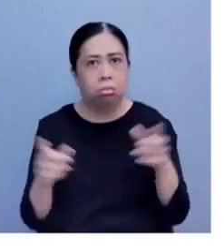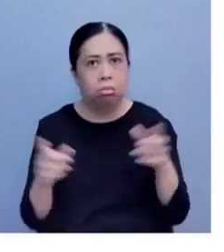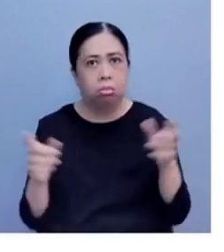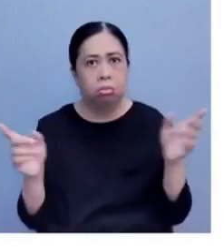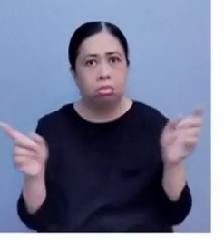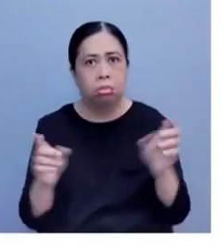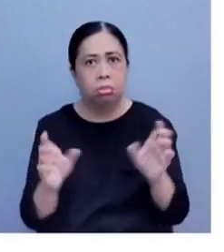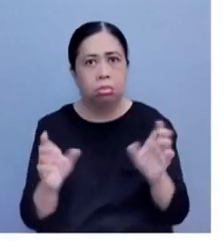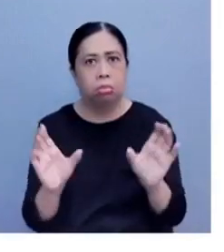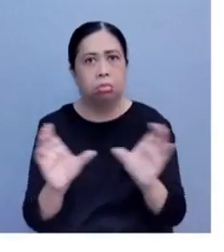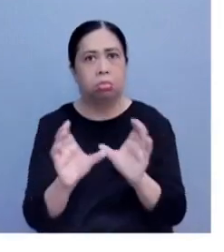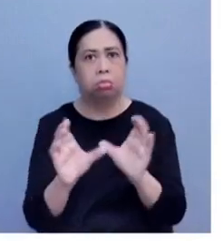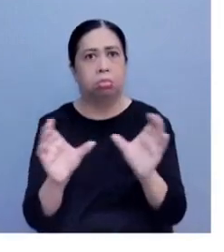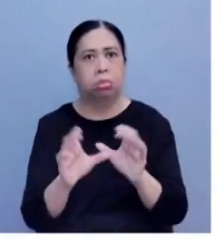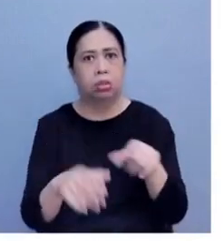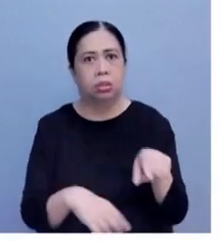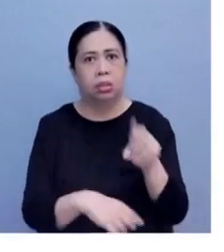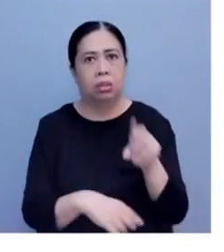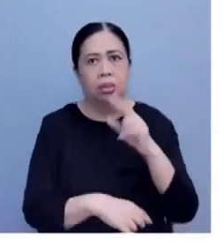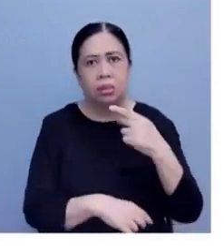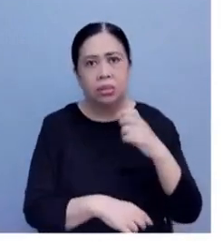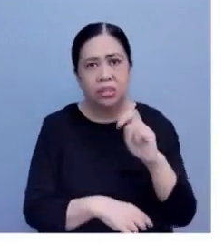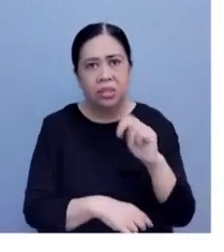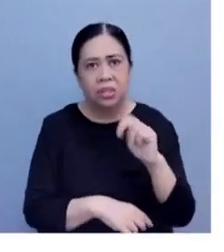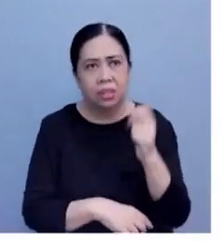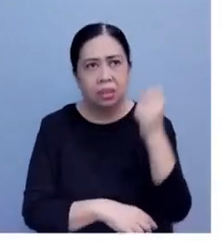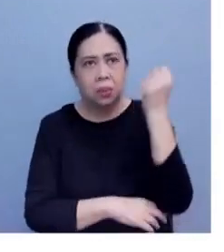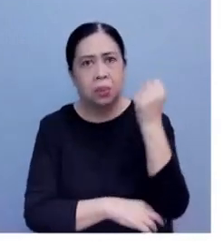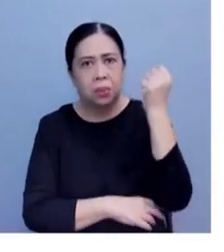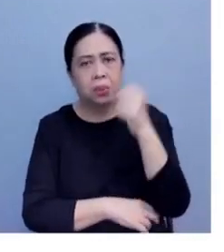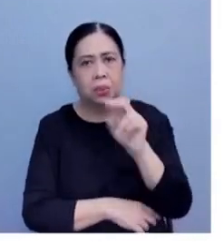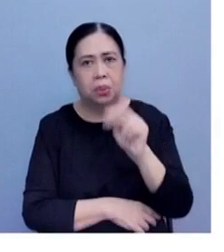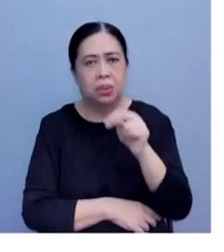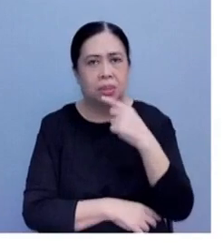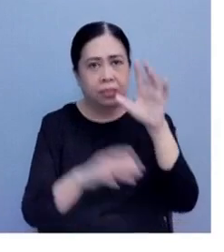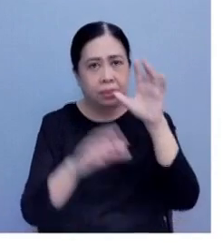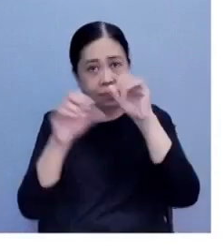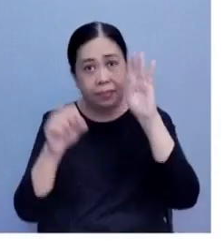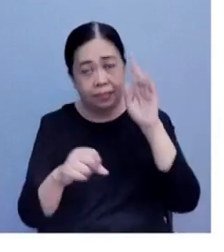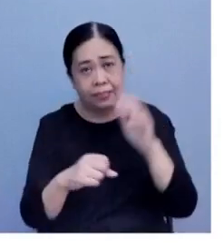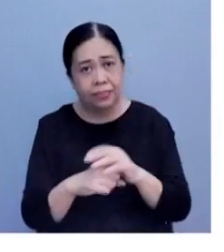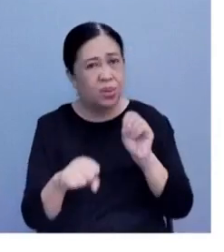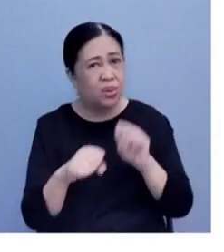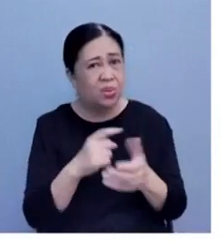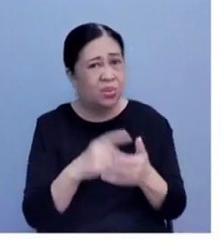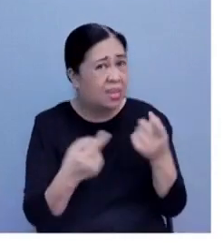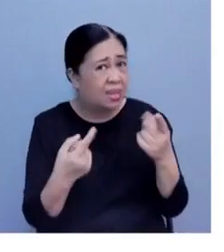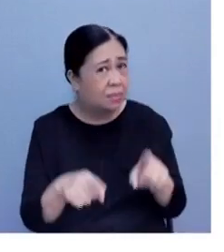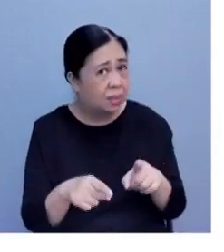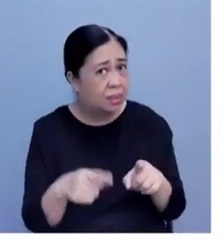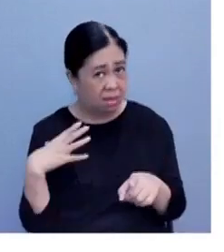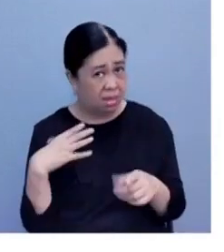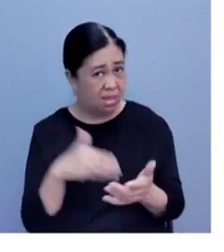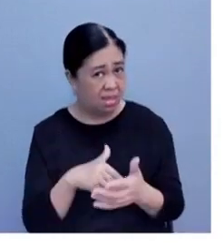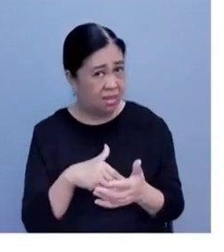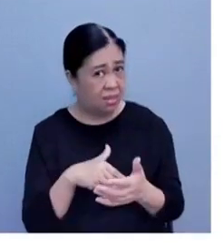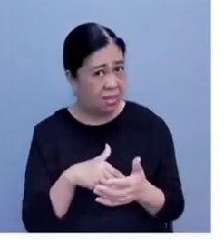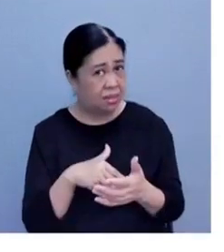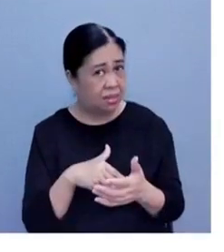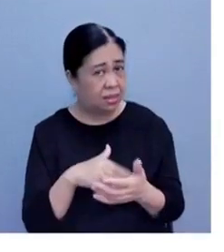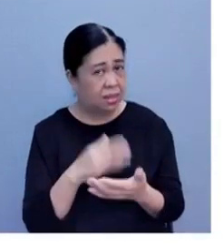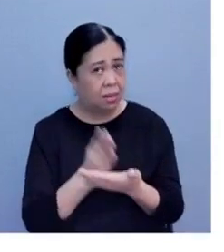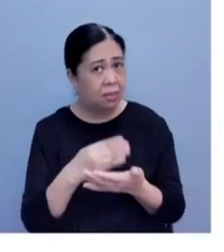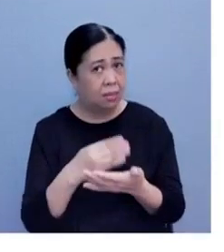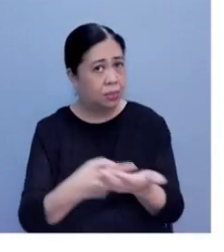as urgent ng Pangulo. So, ano pong mangyayari dito? Mag-iintay na naman sa budget deliberations next